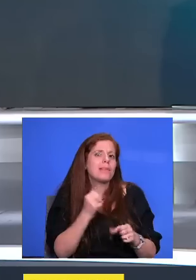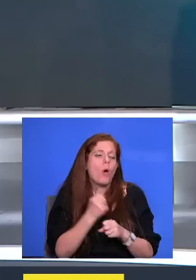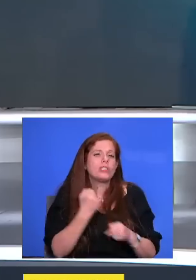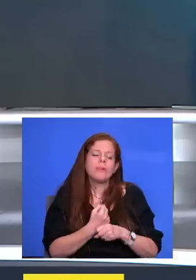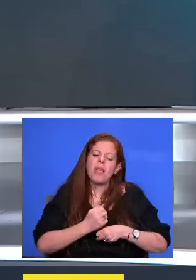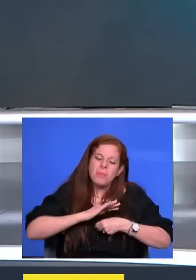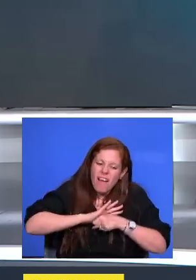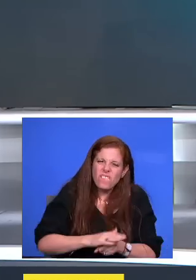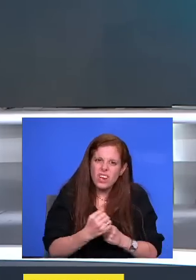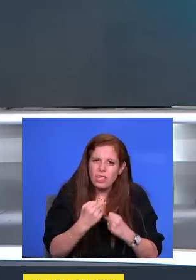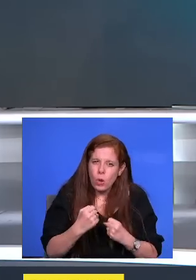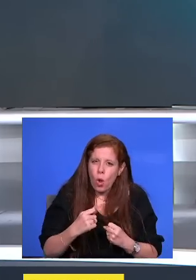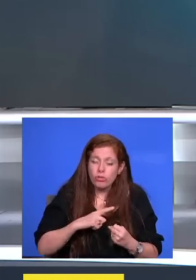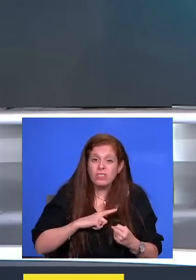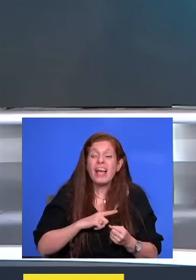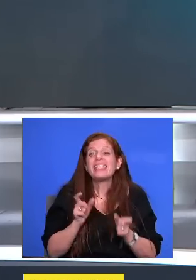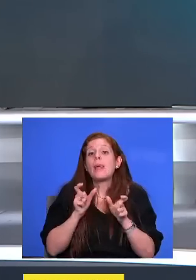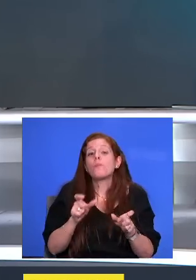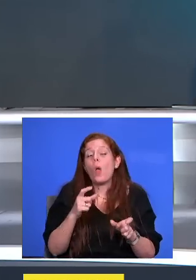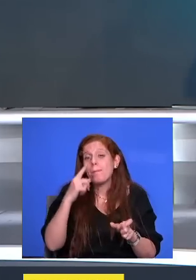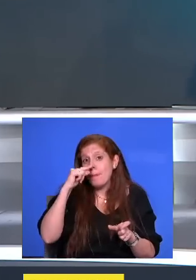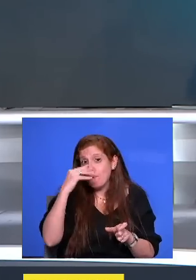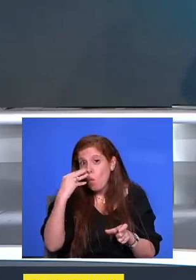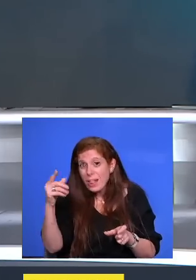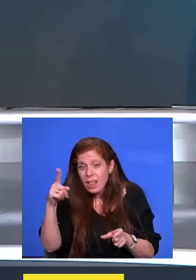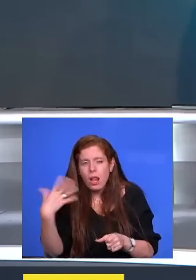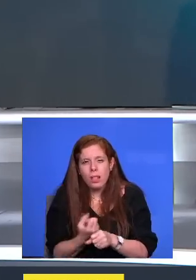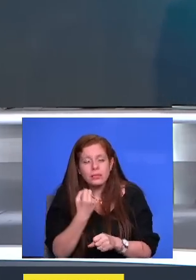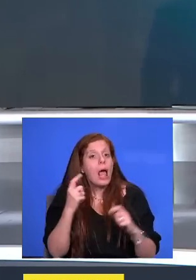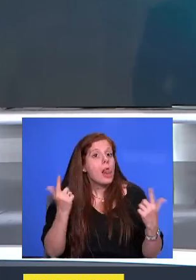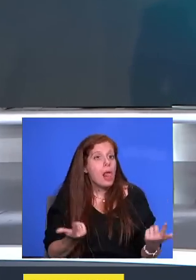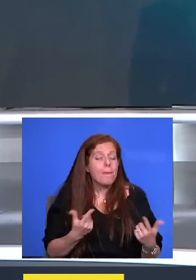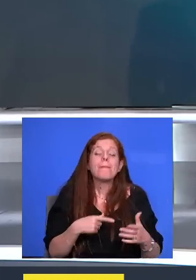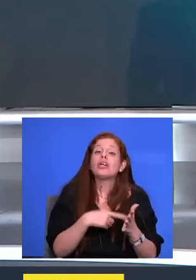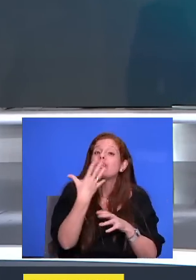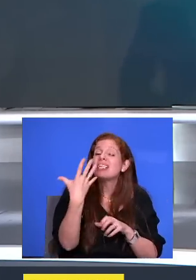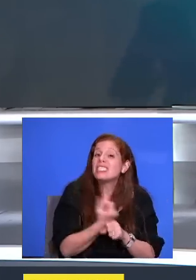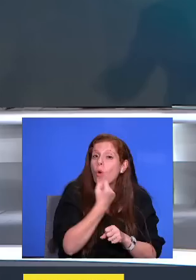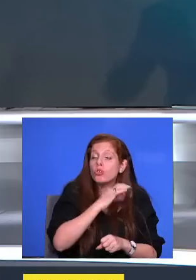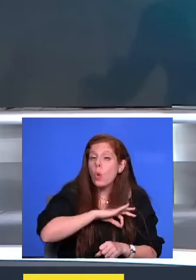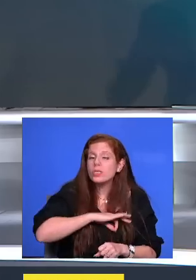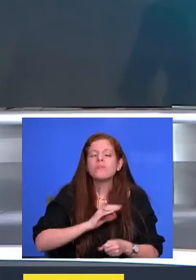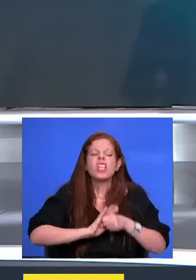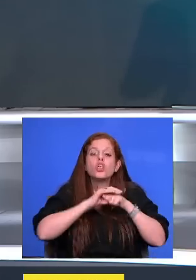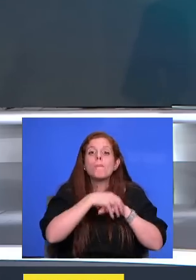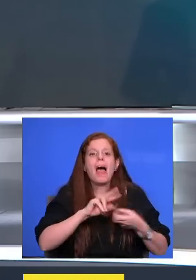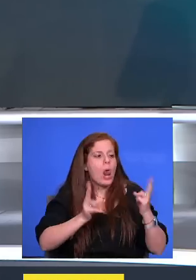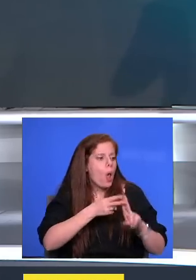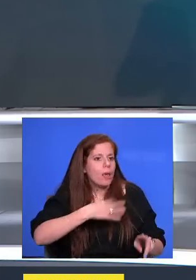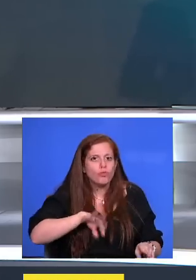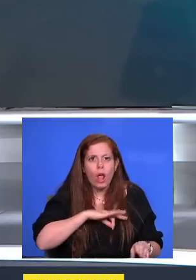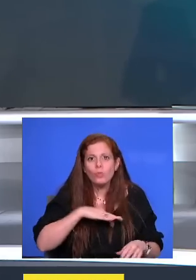הצבאי כדי למנוע מפוטין לנצח. למה? כיוון שלניצחון של הרוסים תהיה השפעה עמוקה על עולמנו. בכלל, זה יהיה